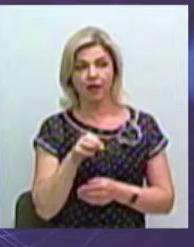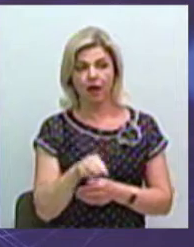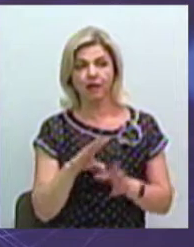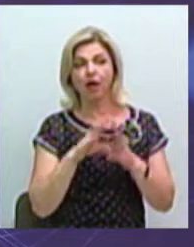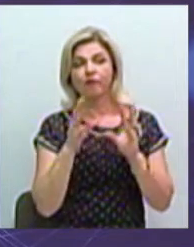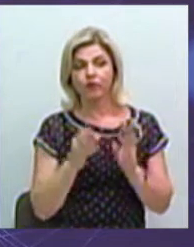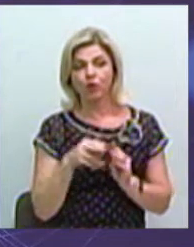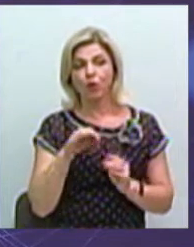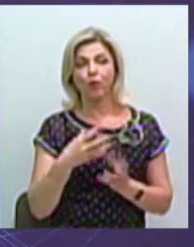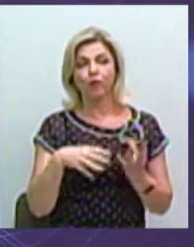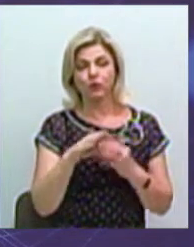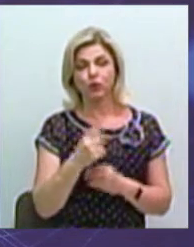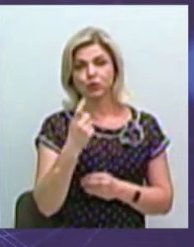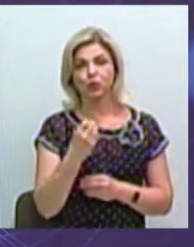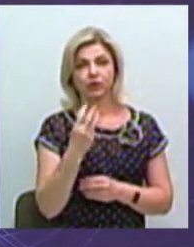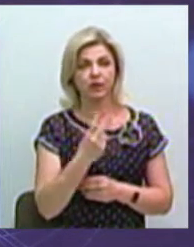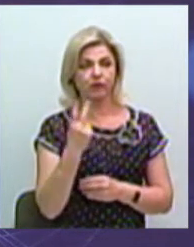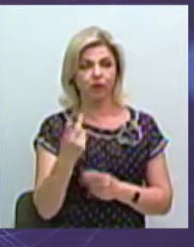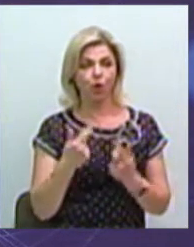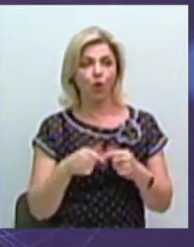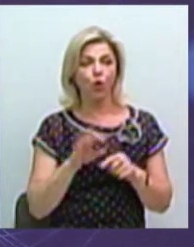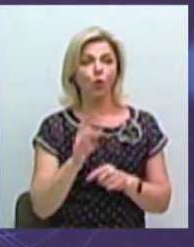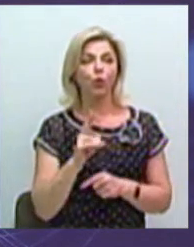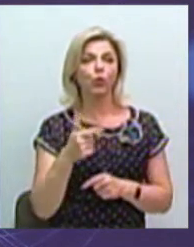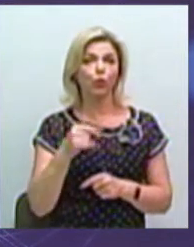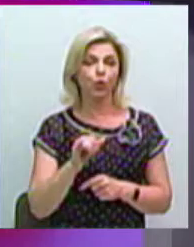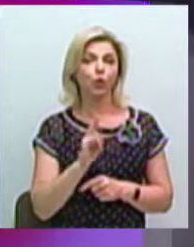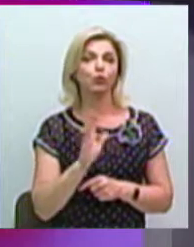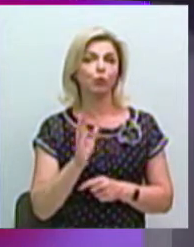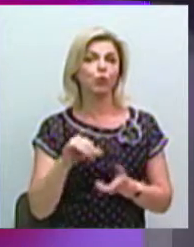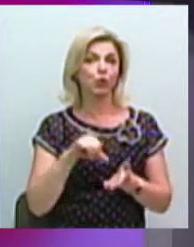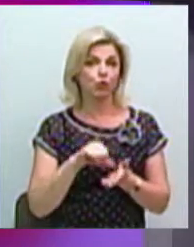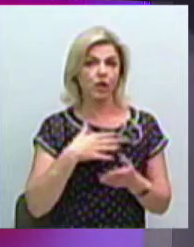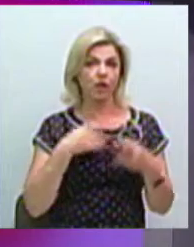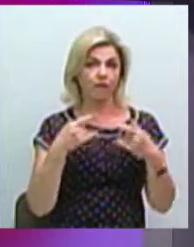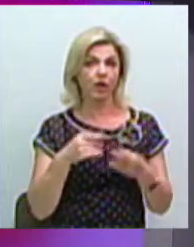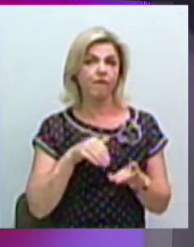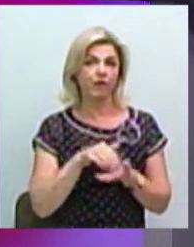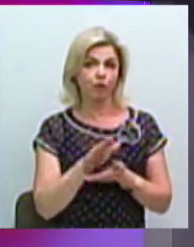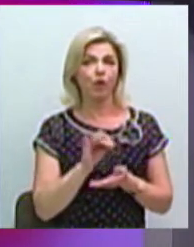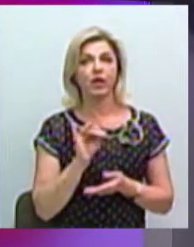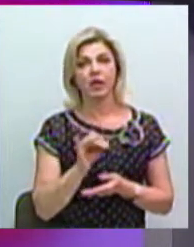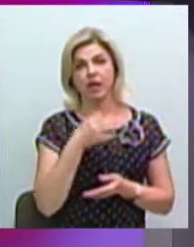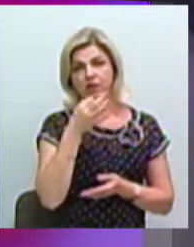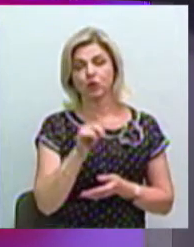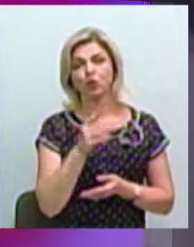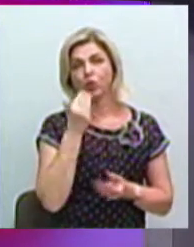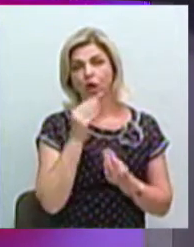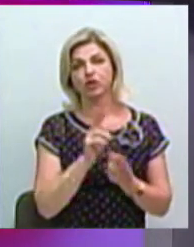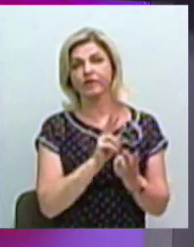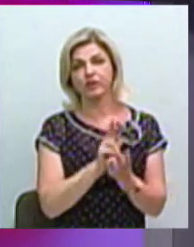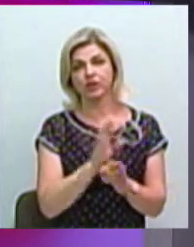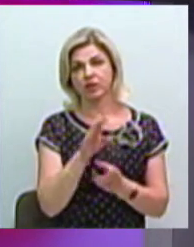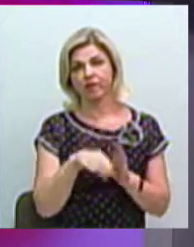по всьому 132-му округу, хто буде брати участь в нашому ефірі, він відмовився і сказав, що йому буде краще зустрітися